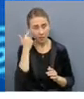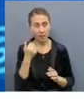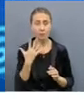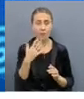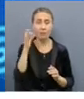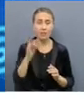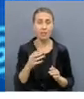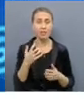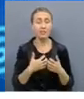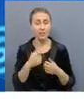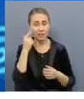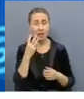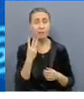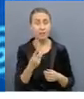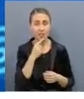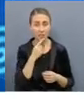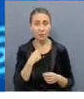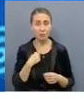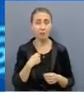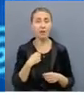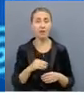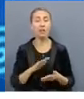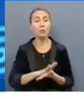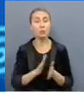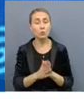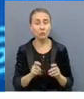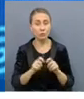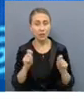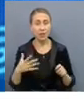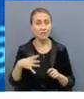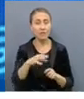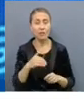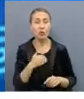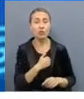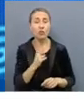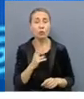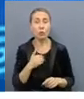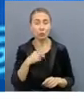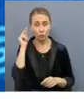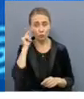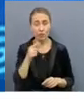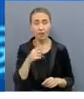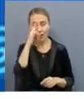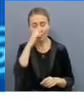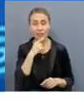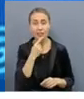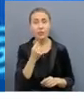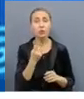языка. Мы продолжаем масштабную работу, создаем условия для желающих выучить казахский. В регионе действует 160 казахских